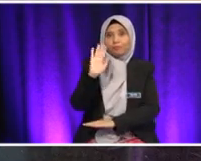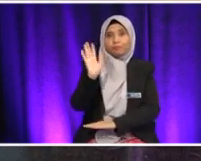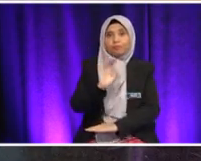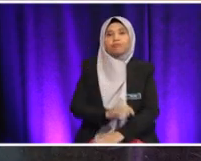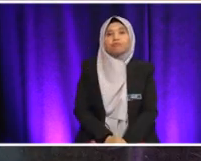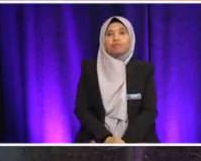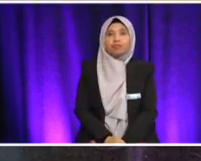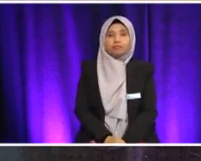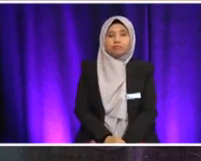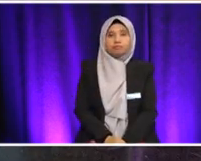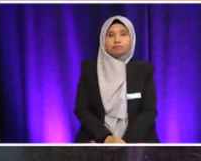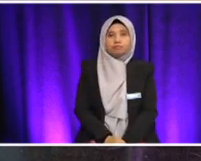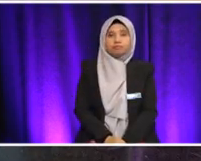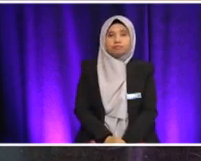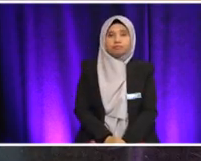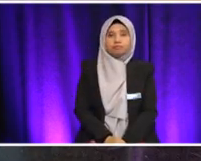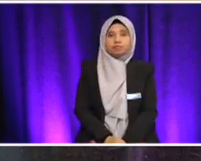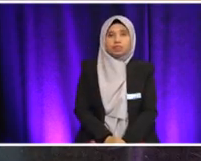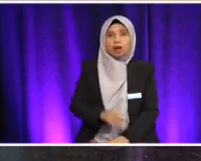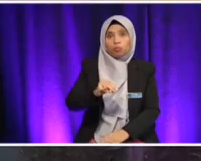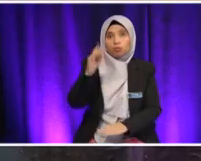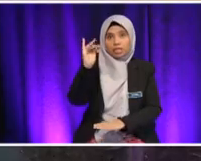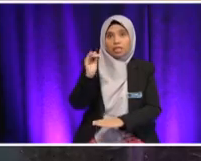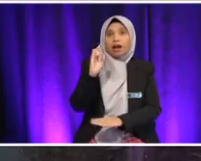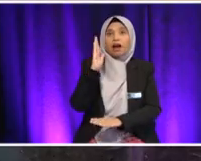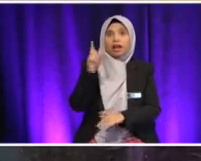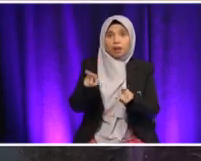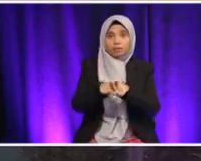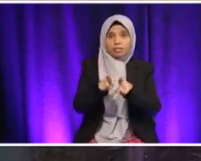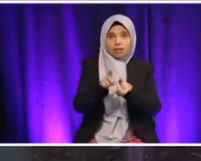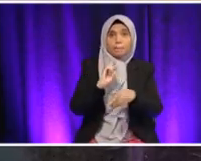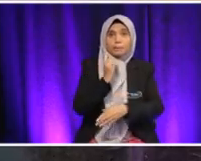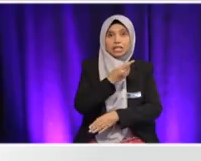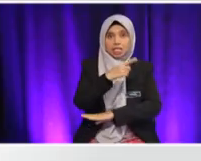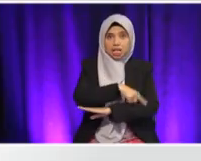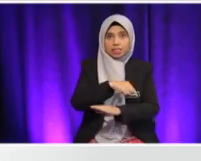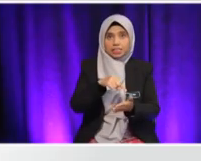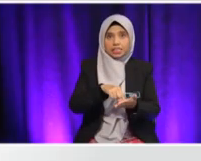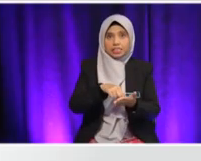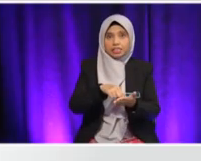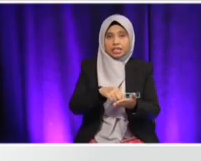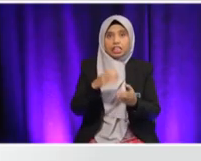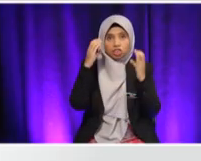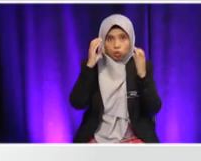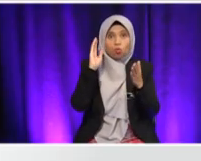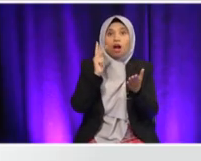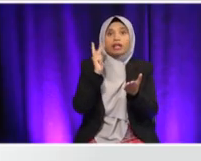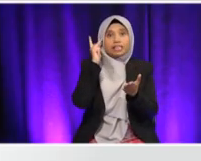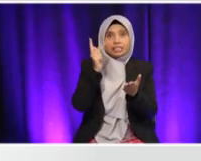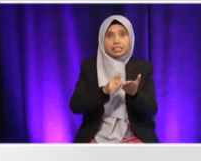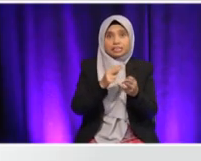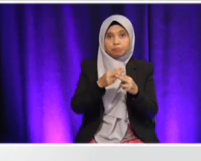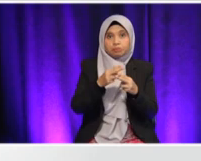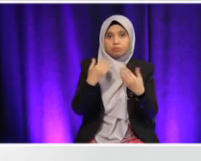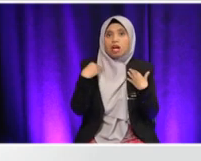Oke itulah dia ibu akan bersama kita pada hari ini Mungkin cukup dikenalkan mereka kepada kita semua itu ada 4